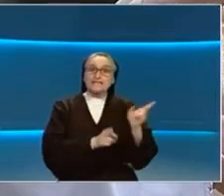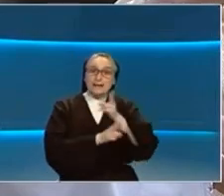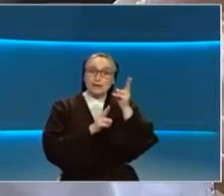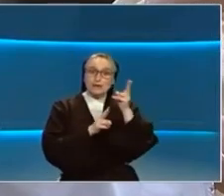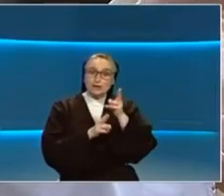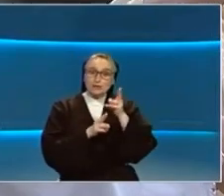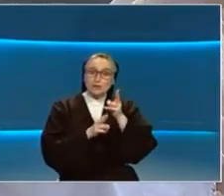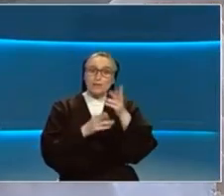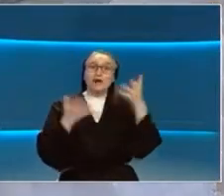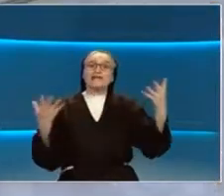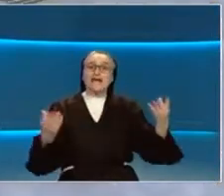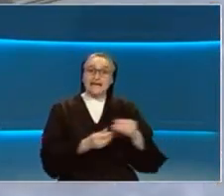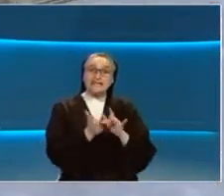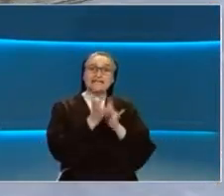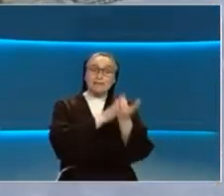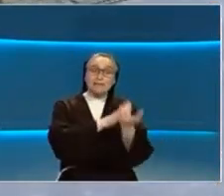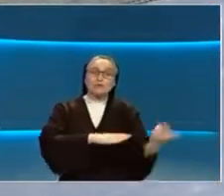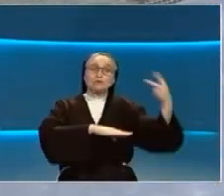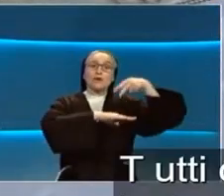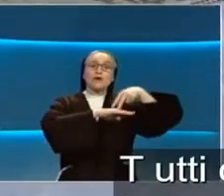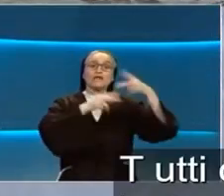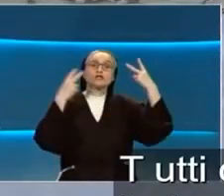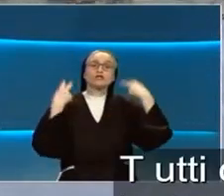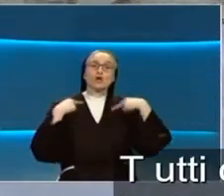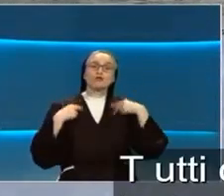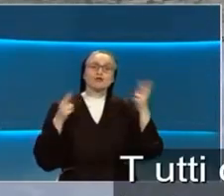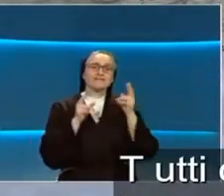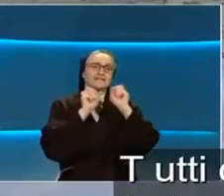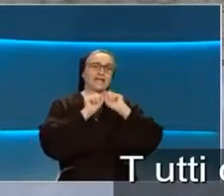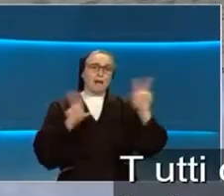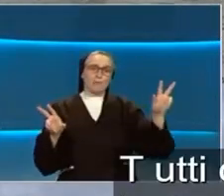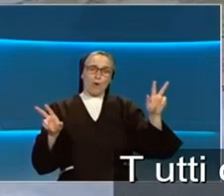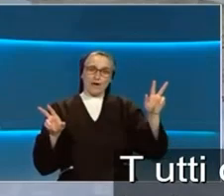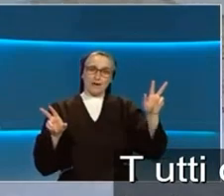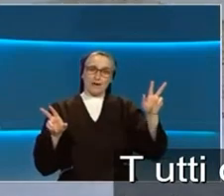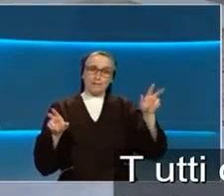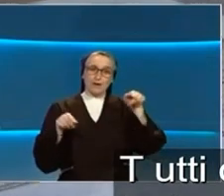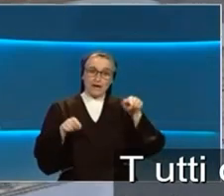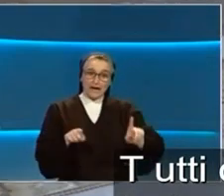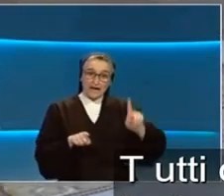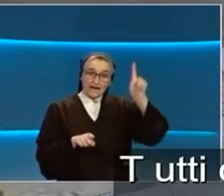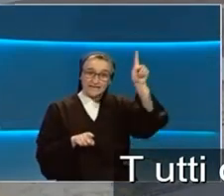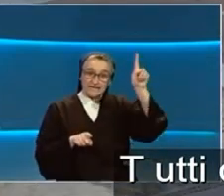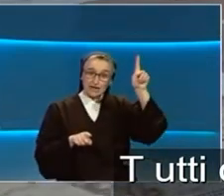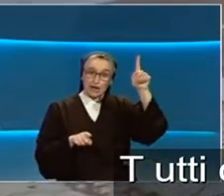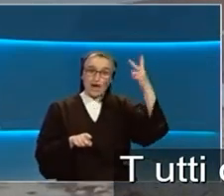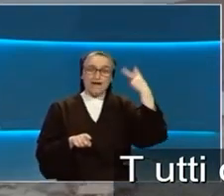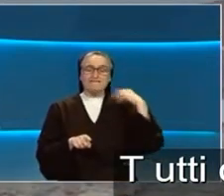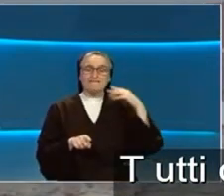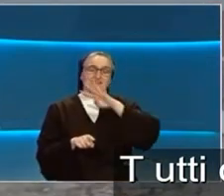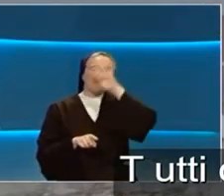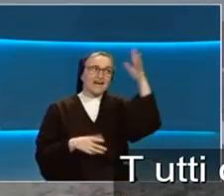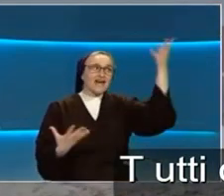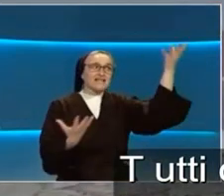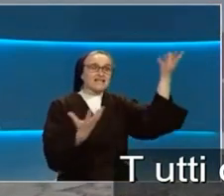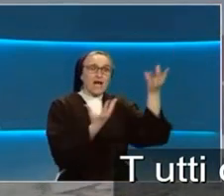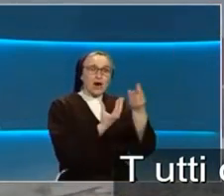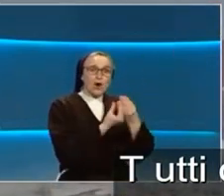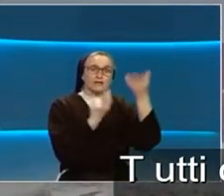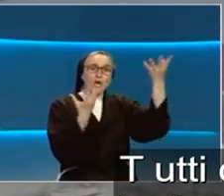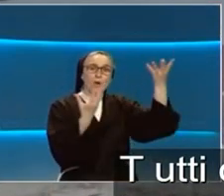morte, con Lui risorgano alla vita immortale. Egli è Dio e vive e regna con